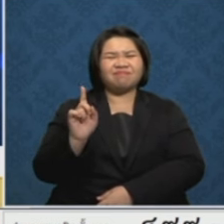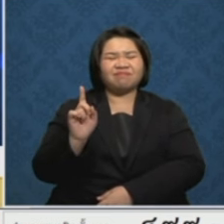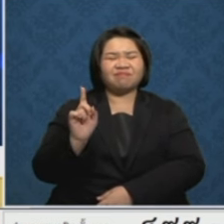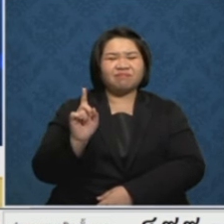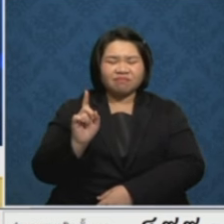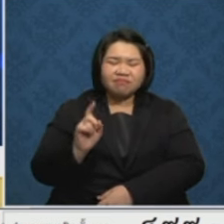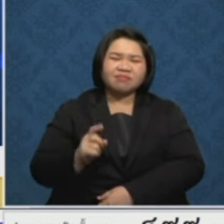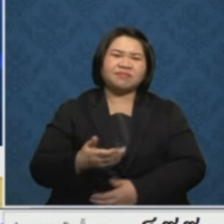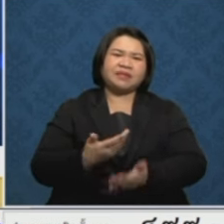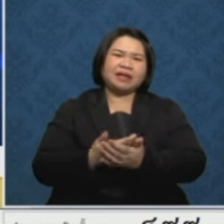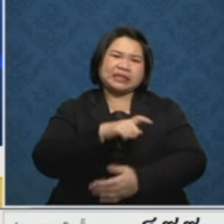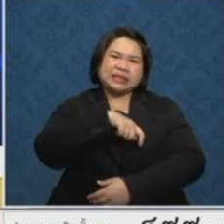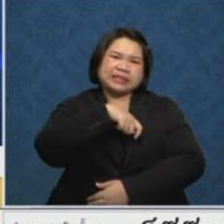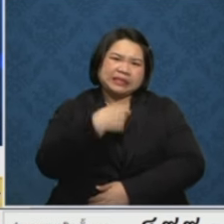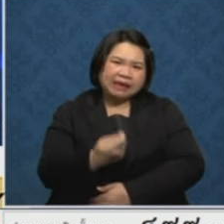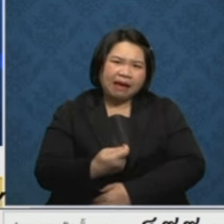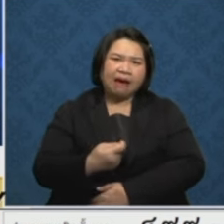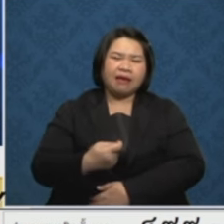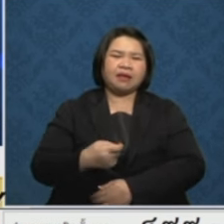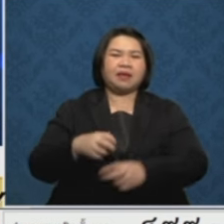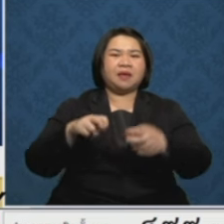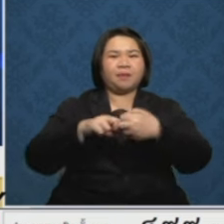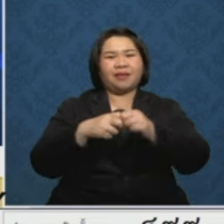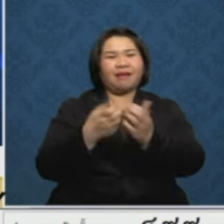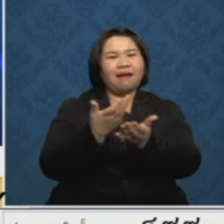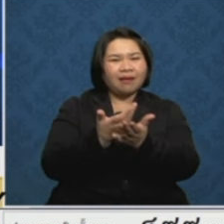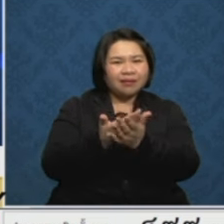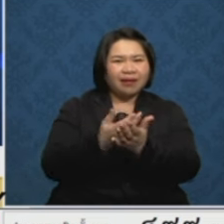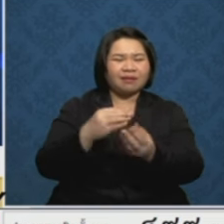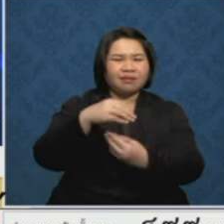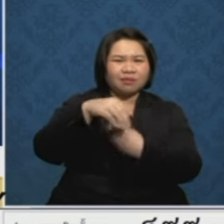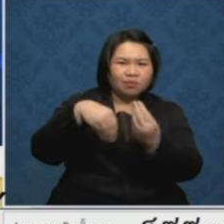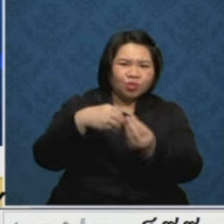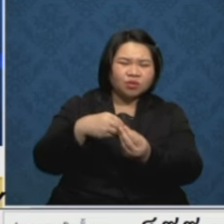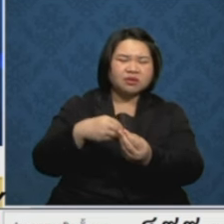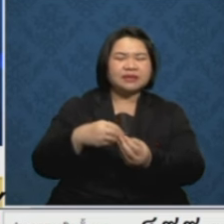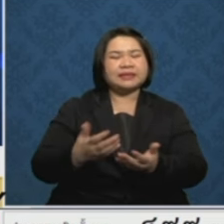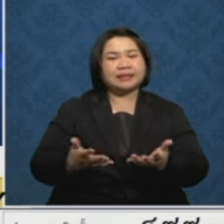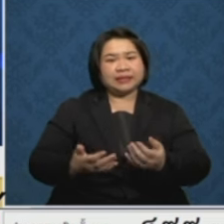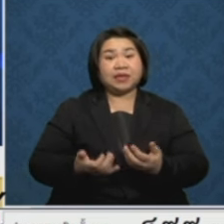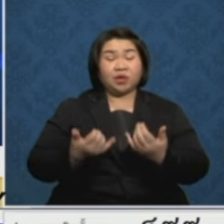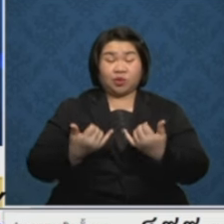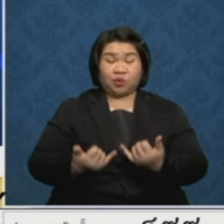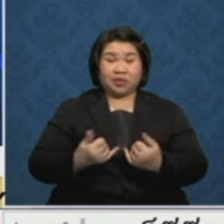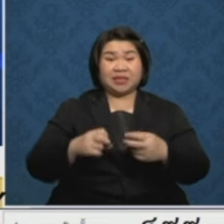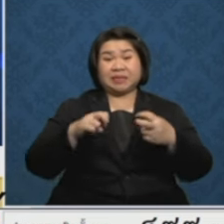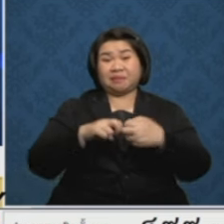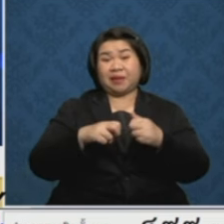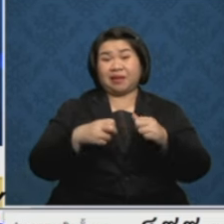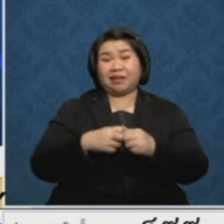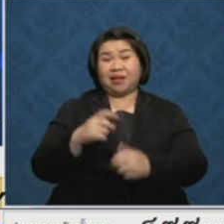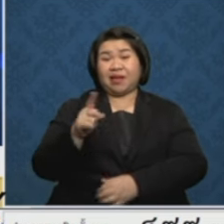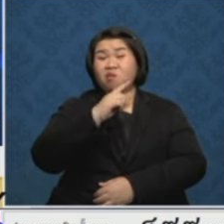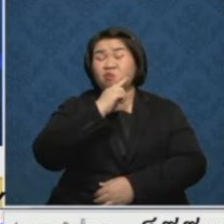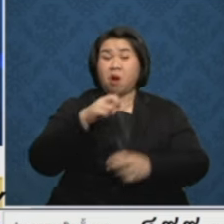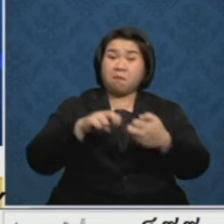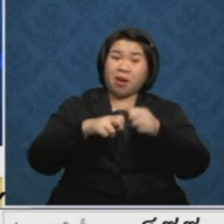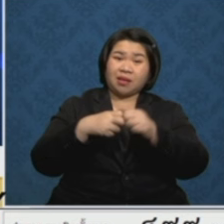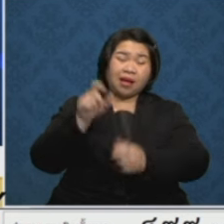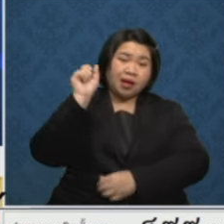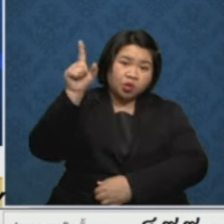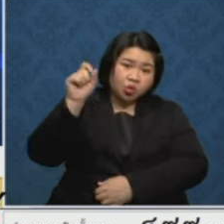ราเพิ่มความเสี่ยงทางการคลังให้กับประเทศตอนนี้นี่ไม่มีปัญญาจะรับมือกับสถานการณ์อะไรที่มันฉุกเฉินเข้าม